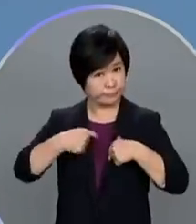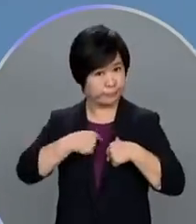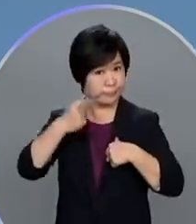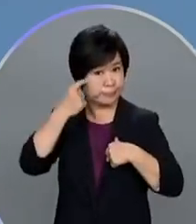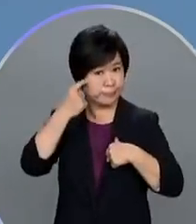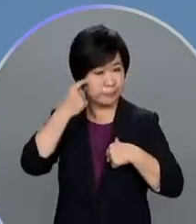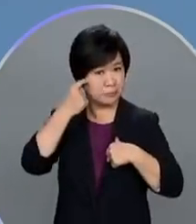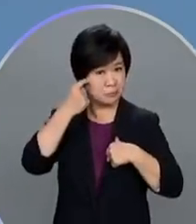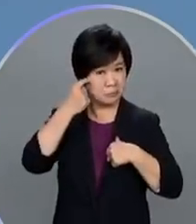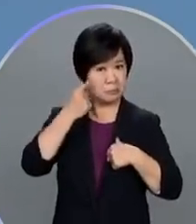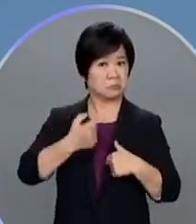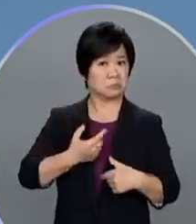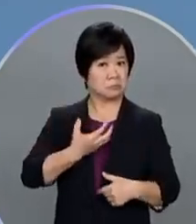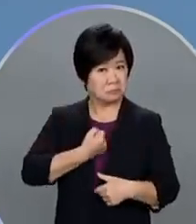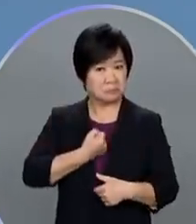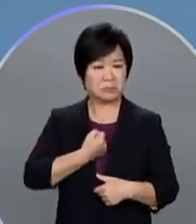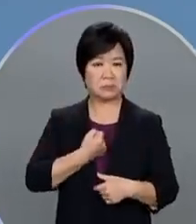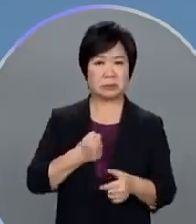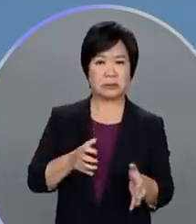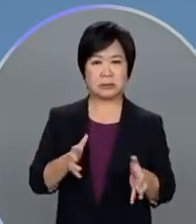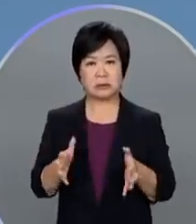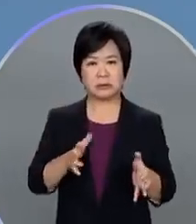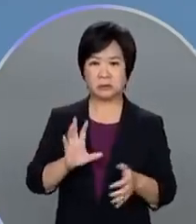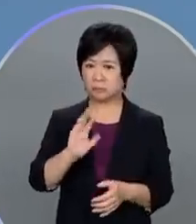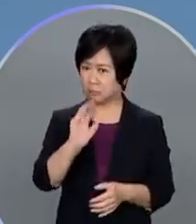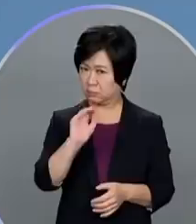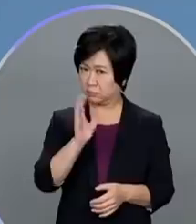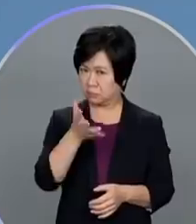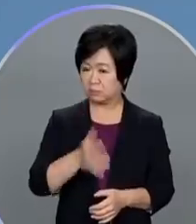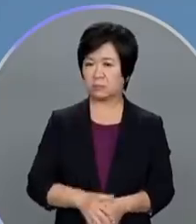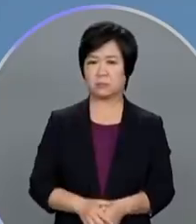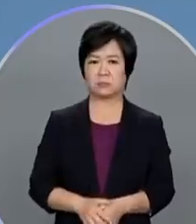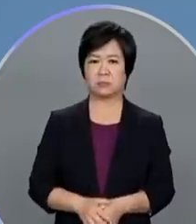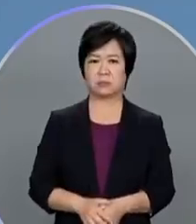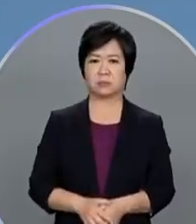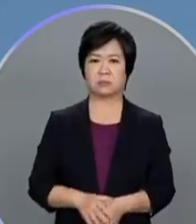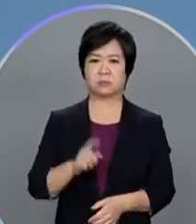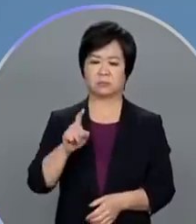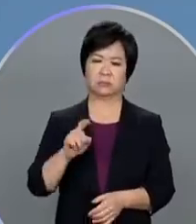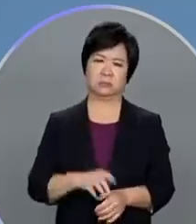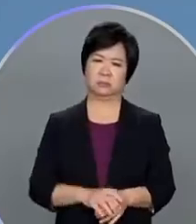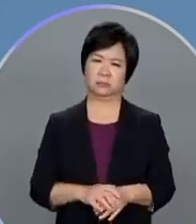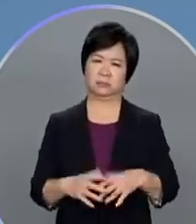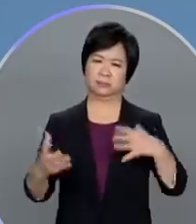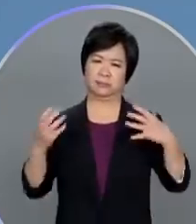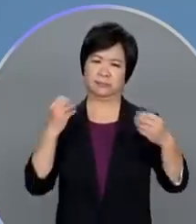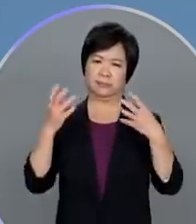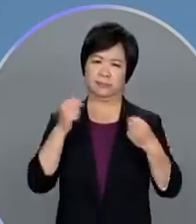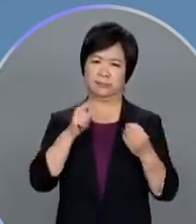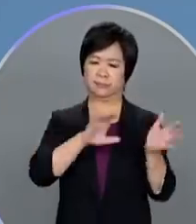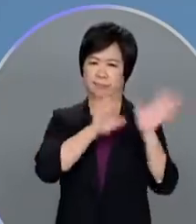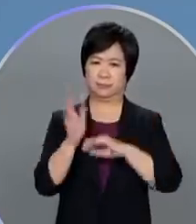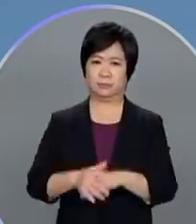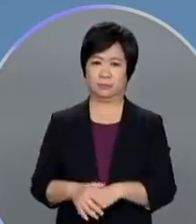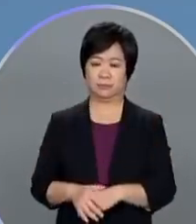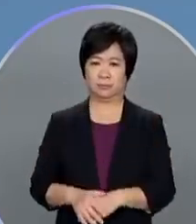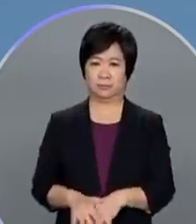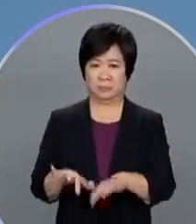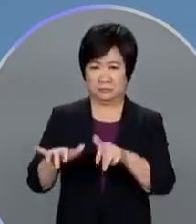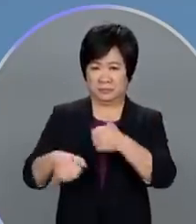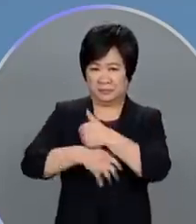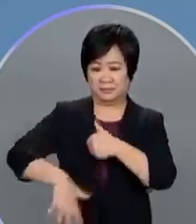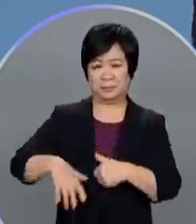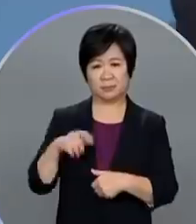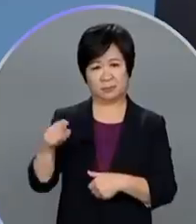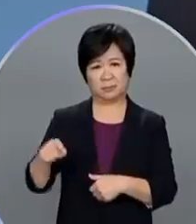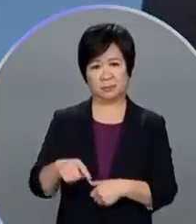底是踏实还是不踏实？你完全状况外，你就是网军最大的